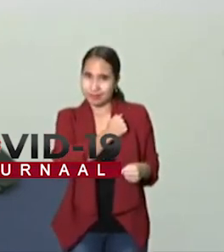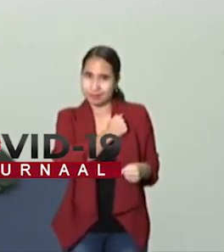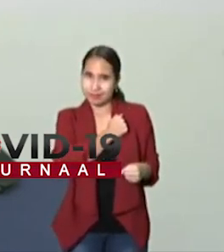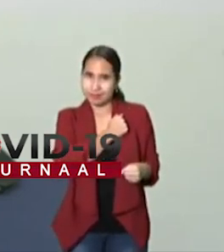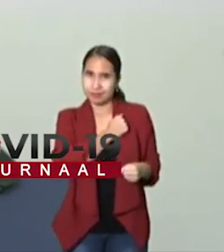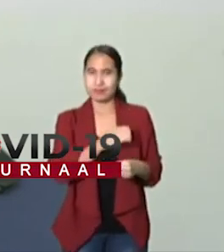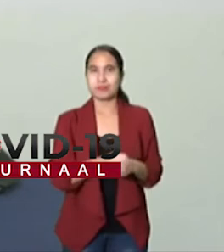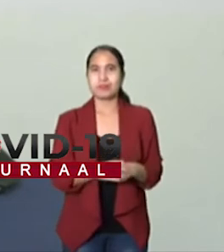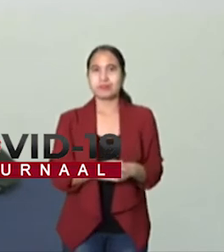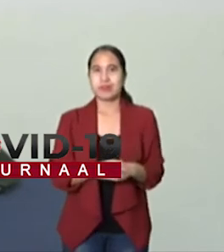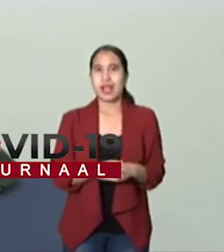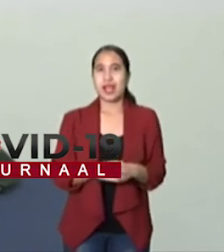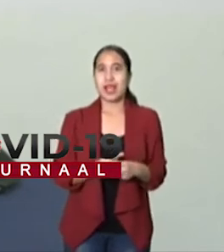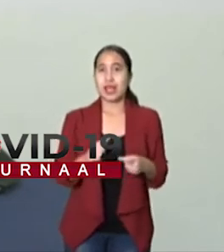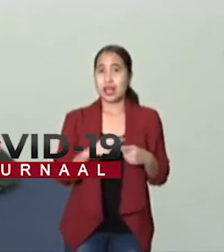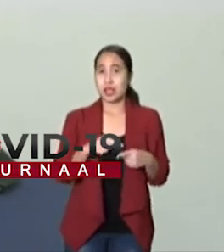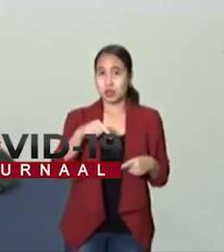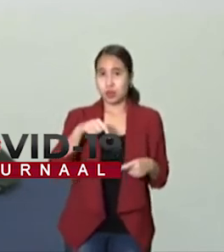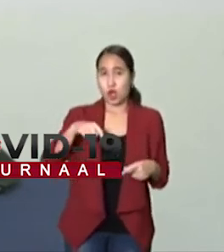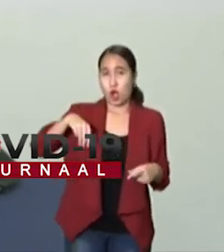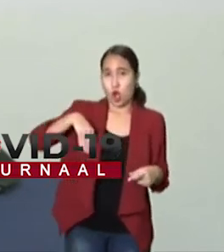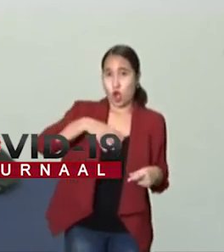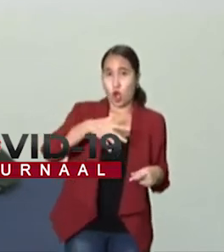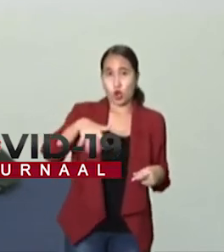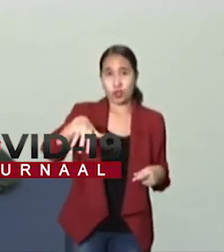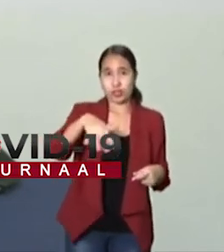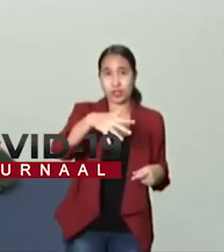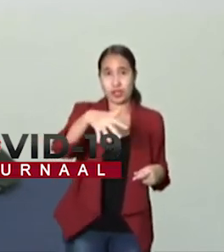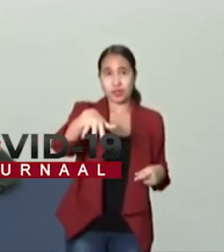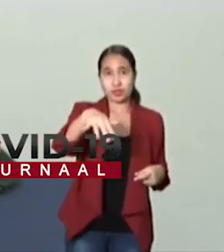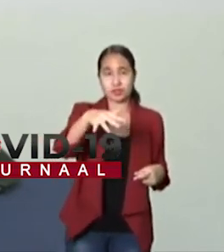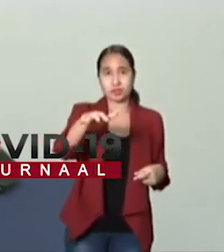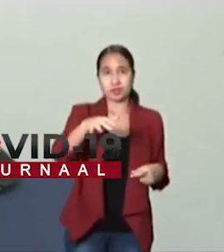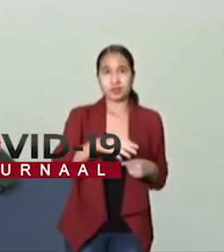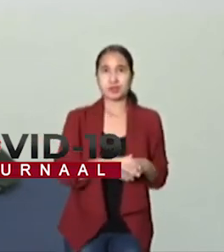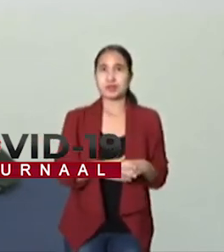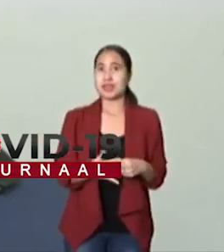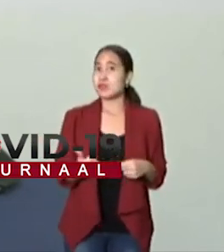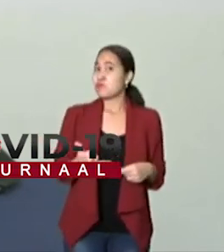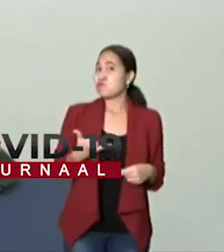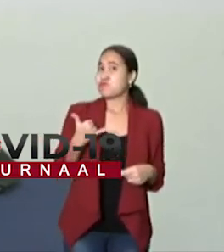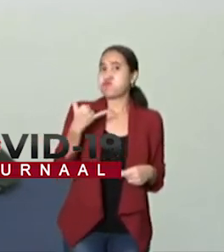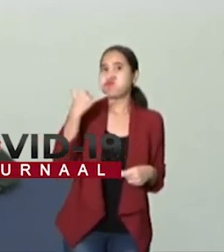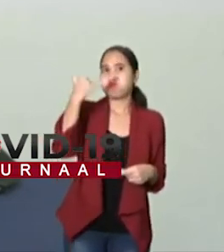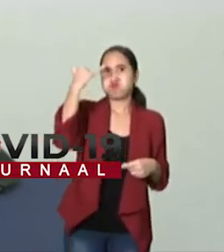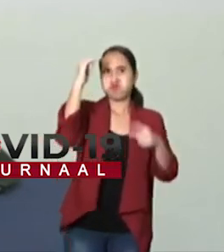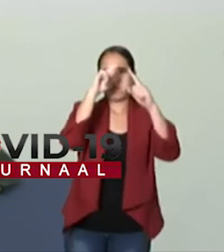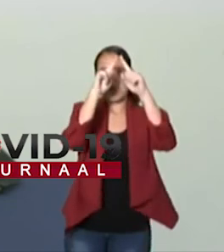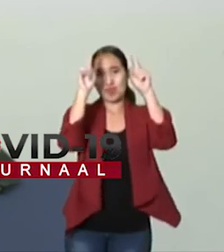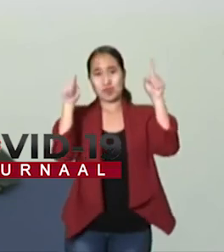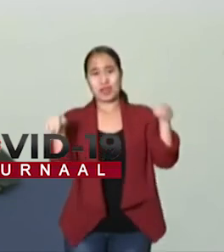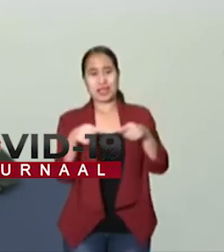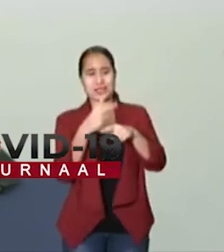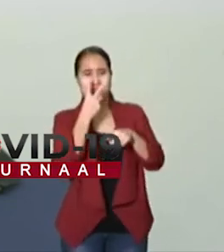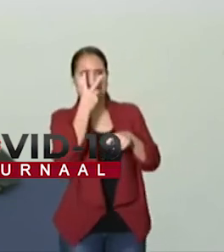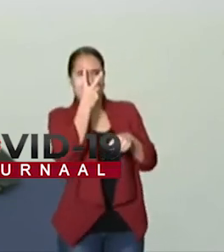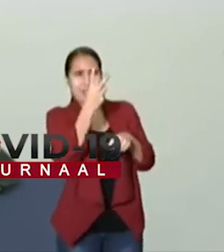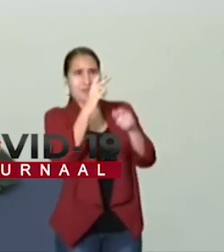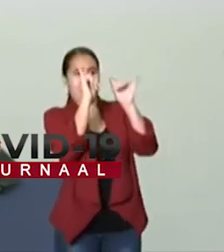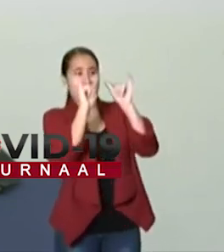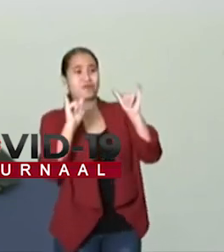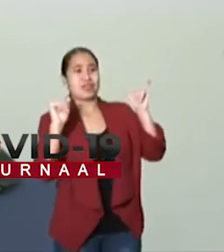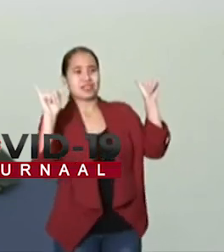Ten aanzien van uitgaan, ik heb weer veel flyers gezien van feesten. Ik vind het